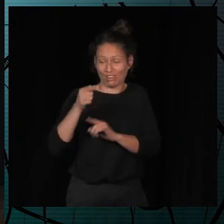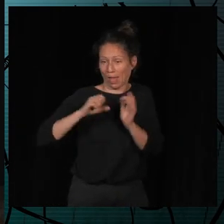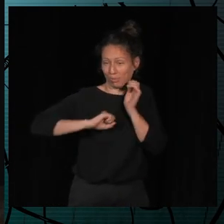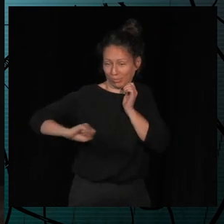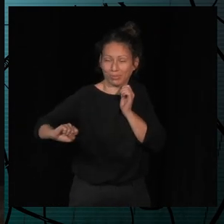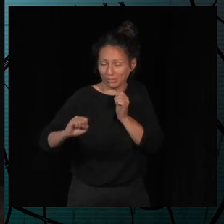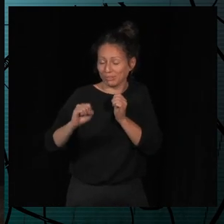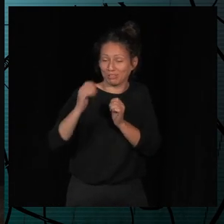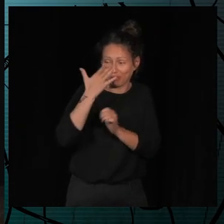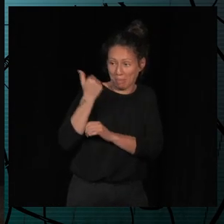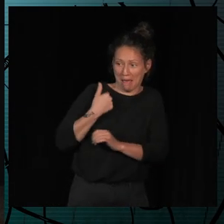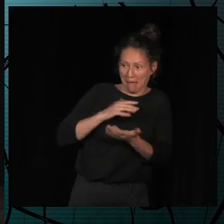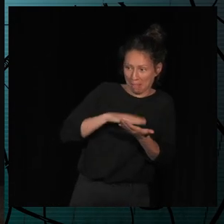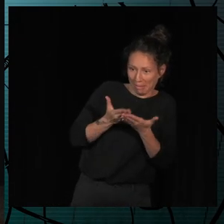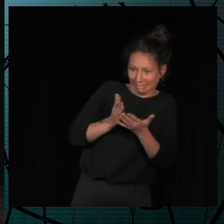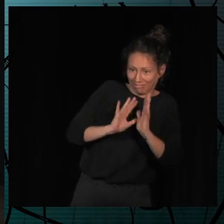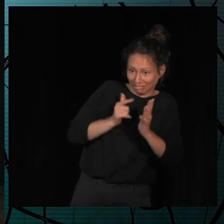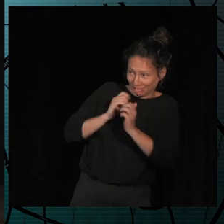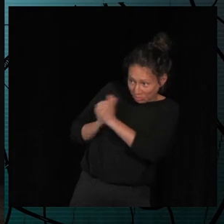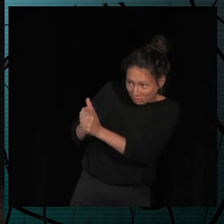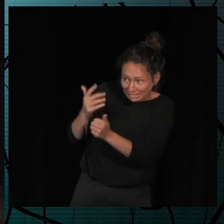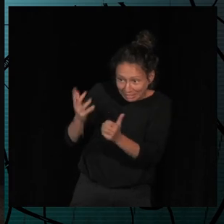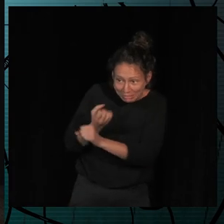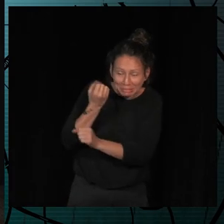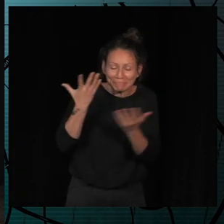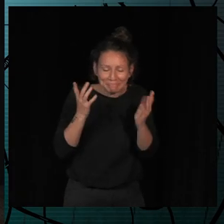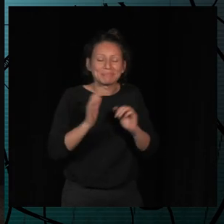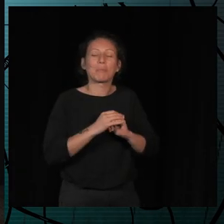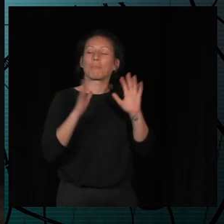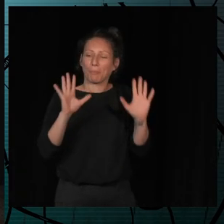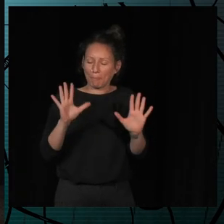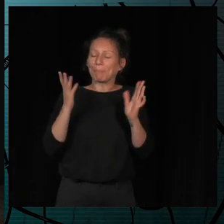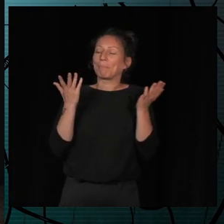bon moi j'ai j'ai quand même envie de de penser que